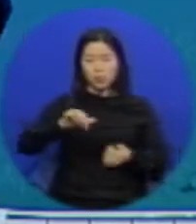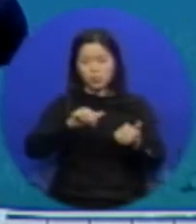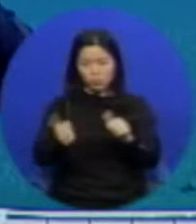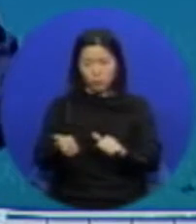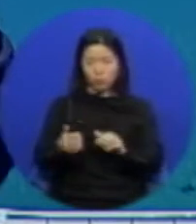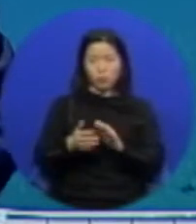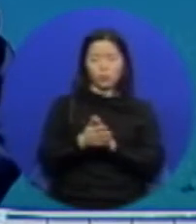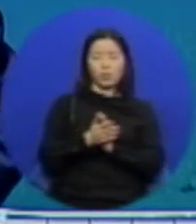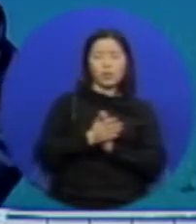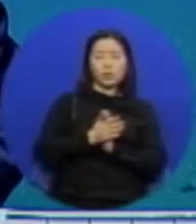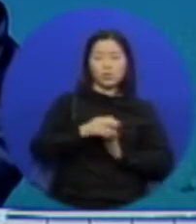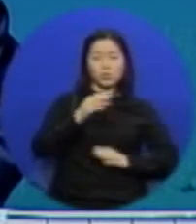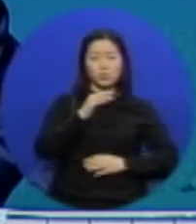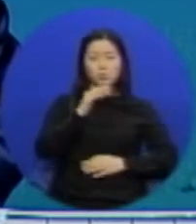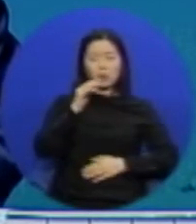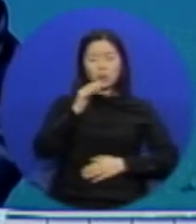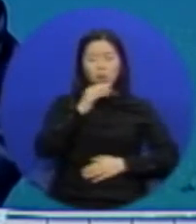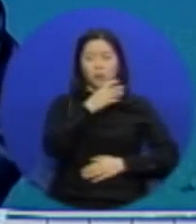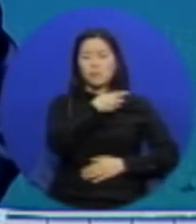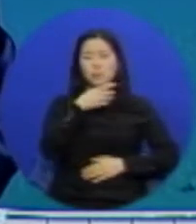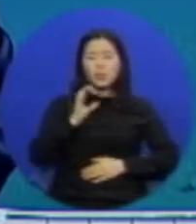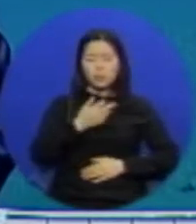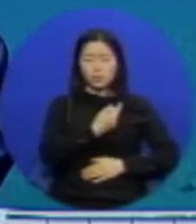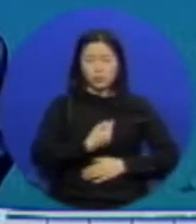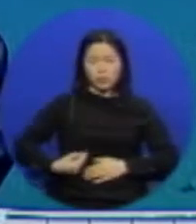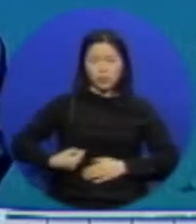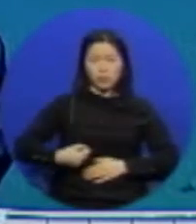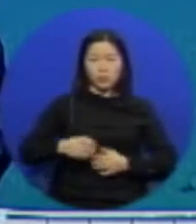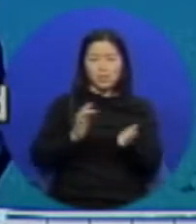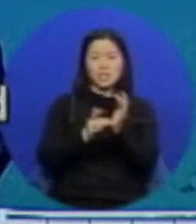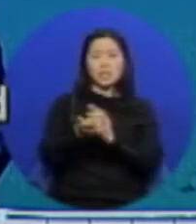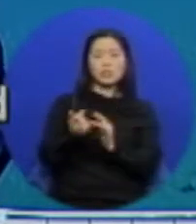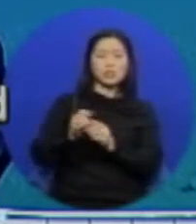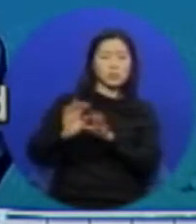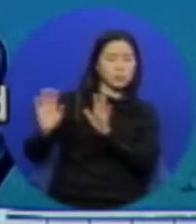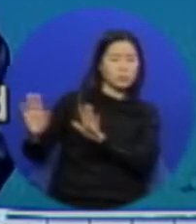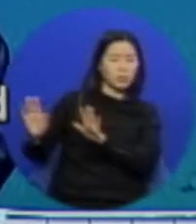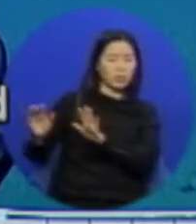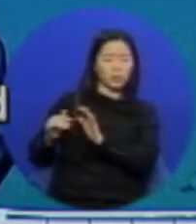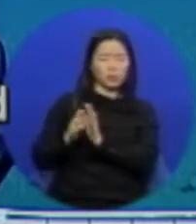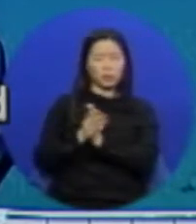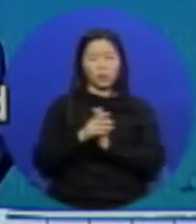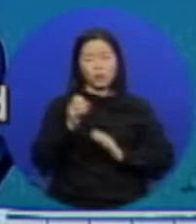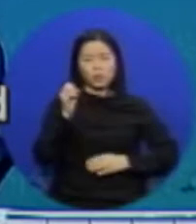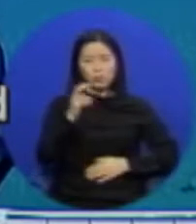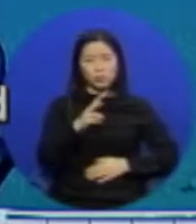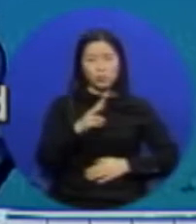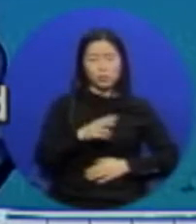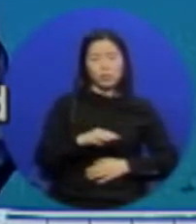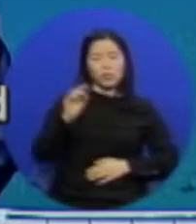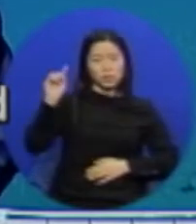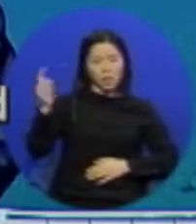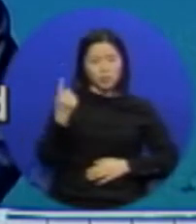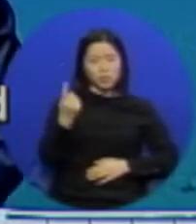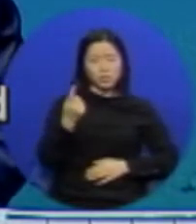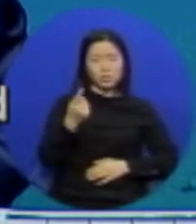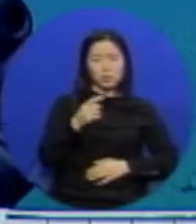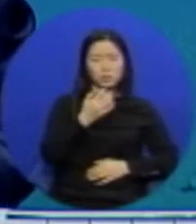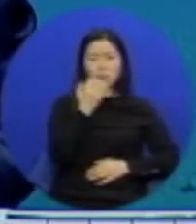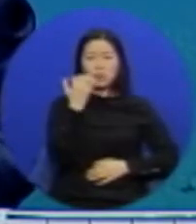저주 하면서 부인까지 했던 잘 다윗은 우리아를 죽이고 바 세바고 가능했던 죄를 지었습니다